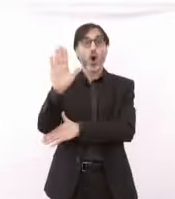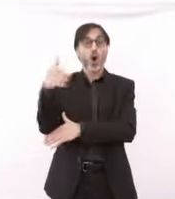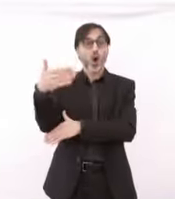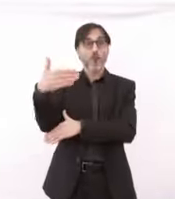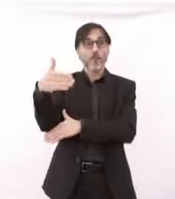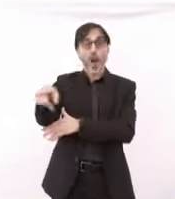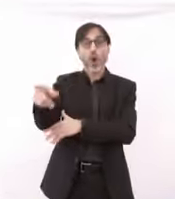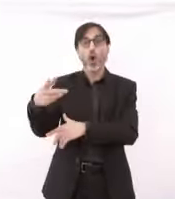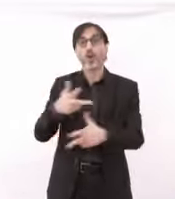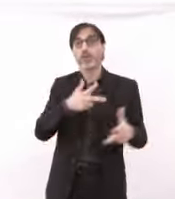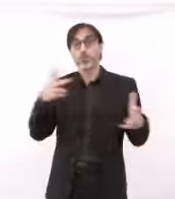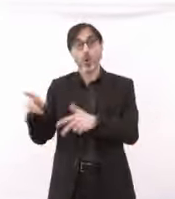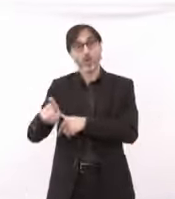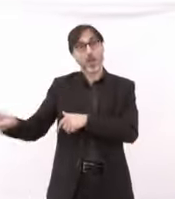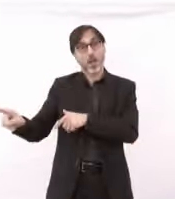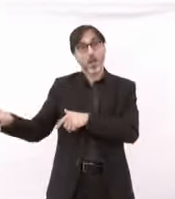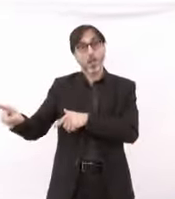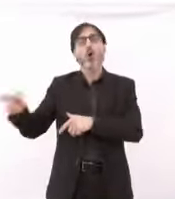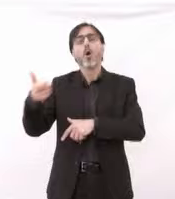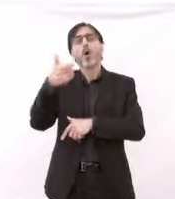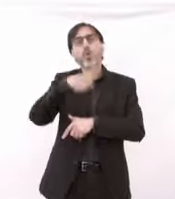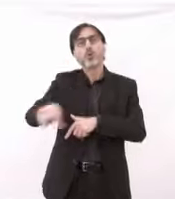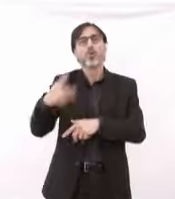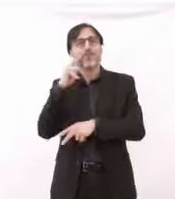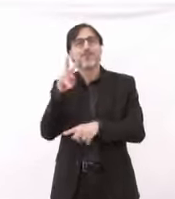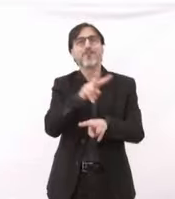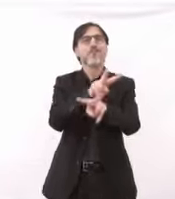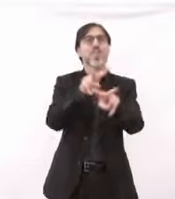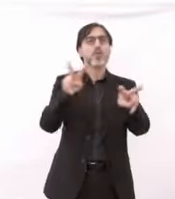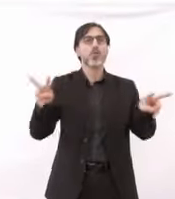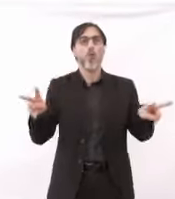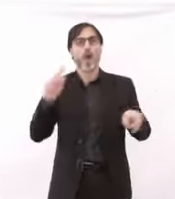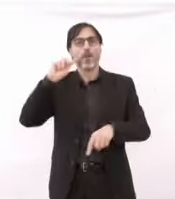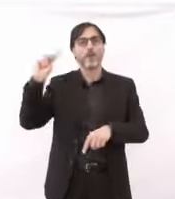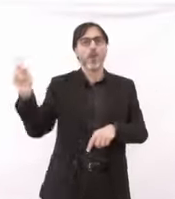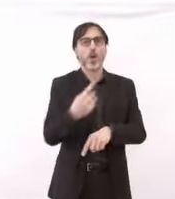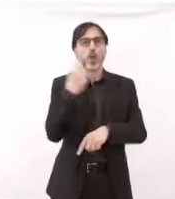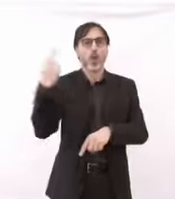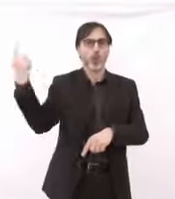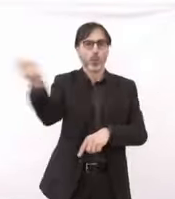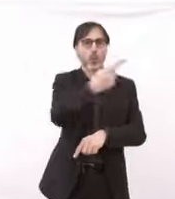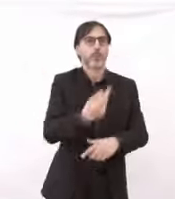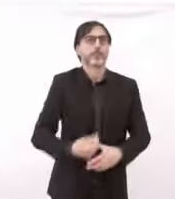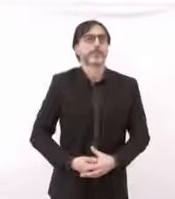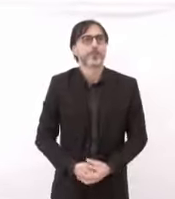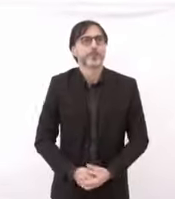di là così cerchiamo di generare una visuale migliore per tutti.